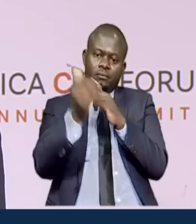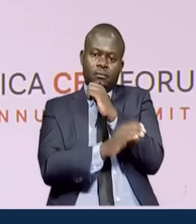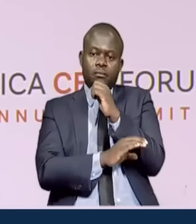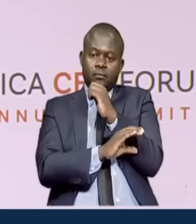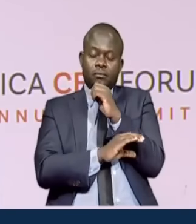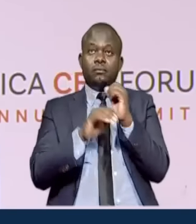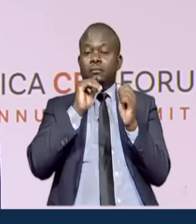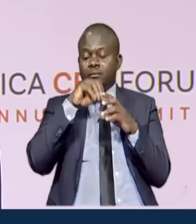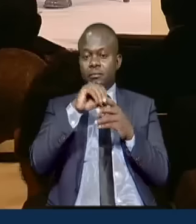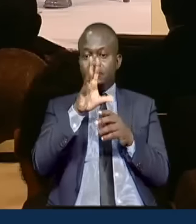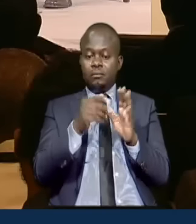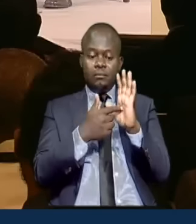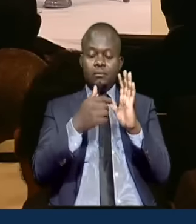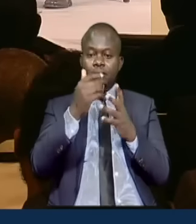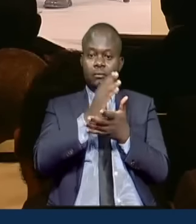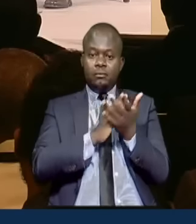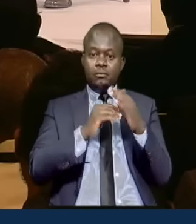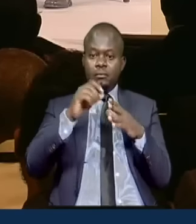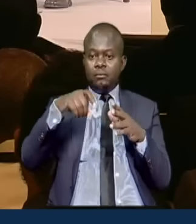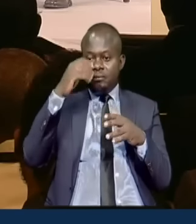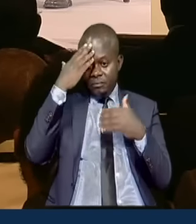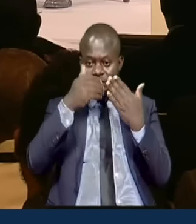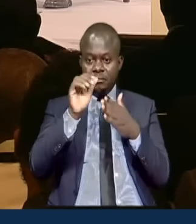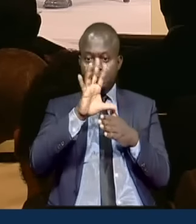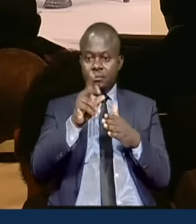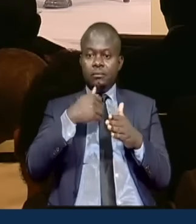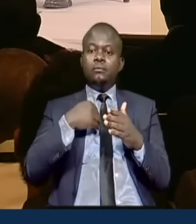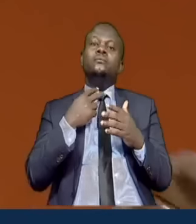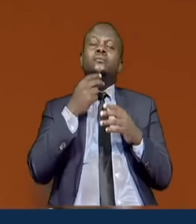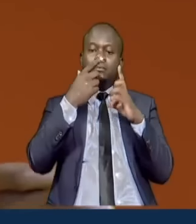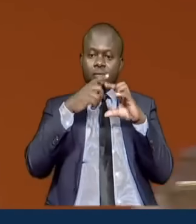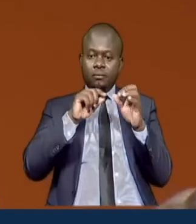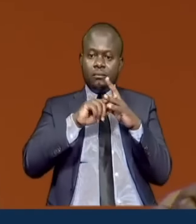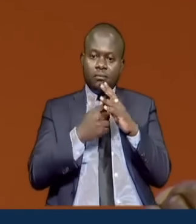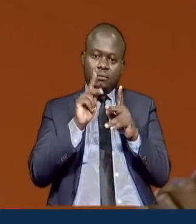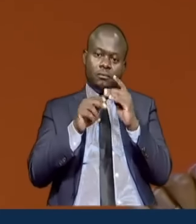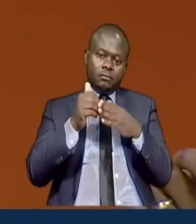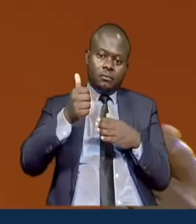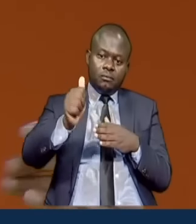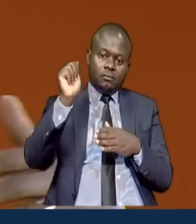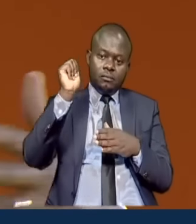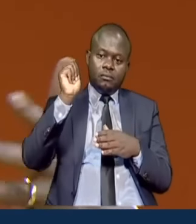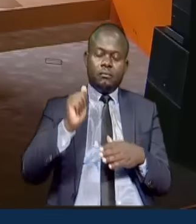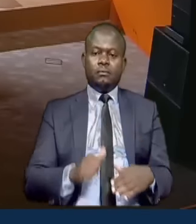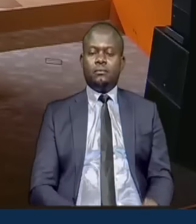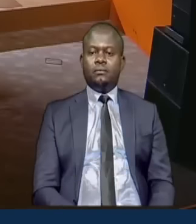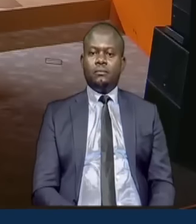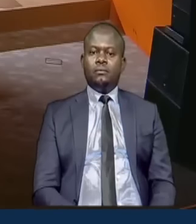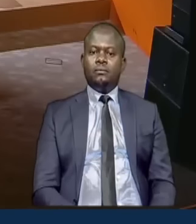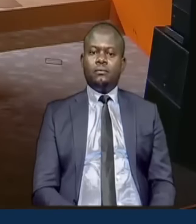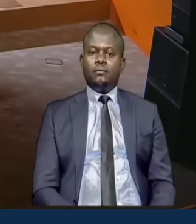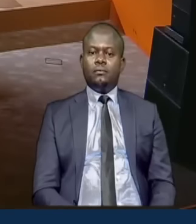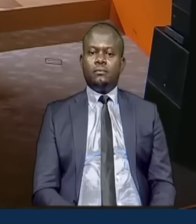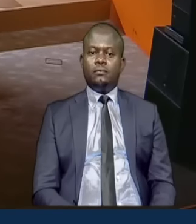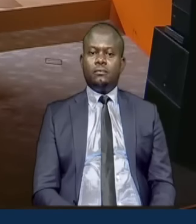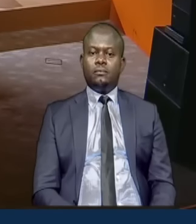nabo bagaragazaga bimwe mu bikenewe kugira ngo umugabane wa Afurika ugire ijambo bihereye ku baturage bawo. Adam Squizera,